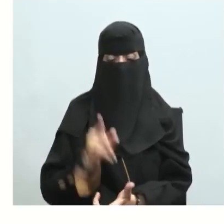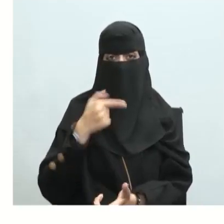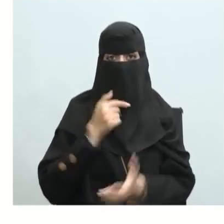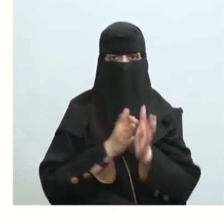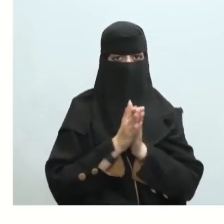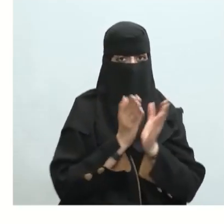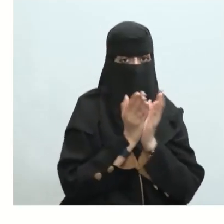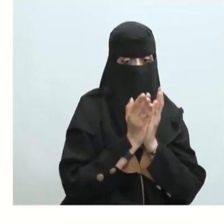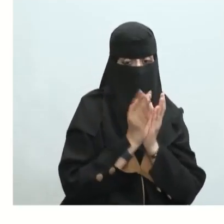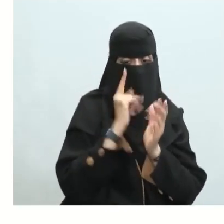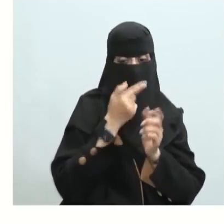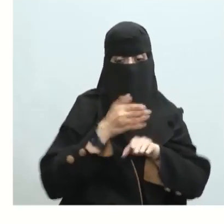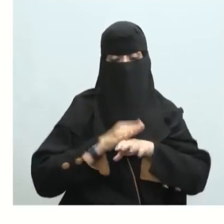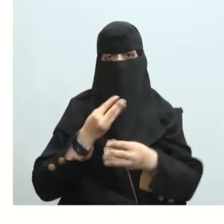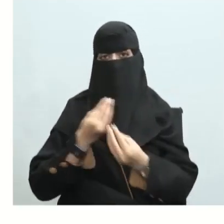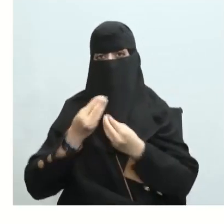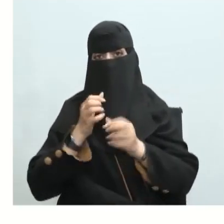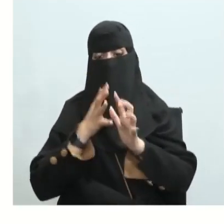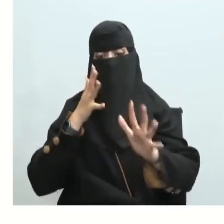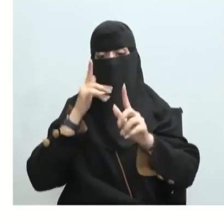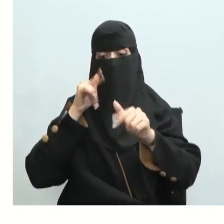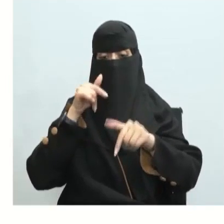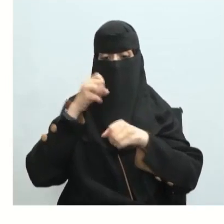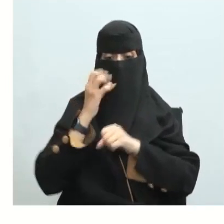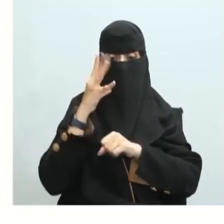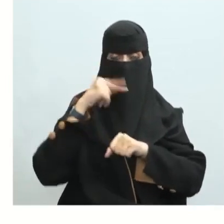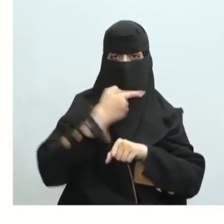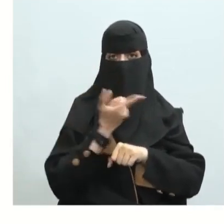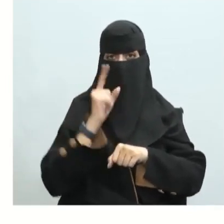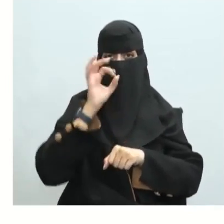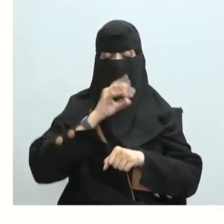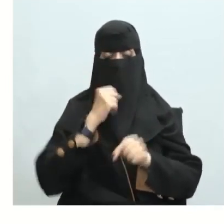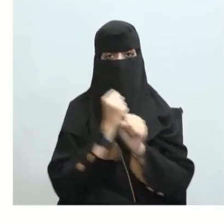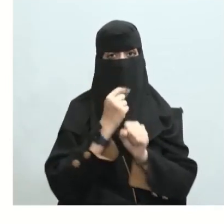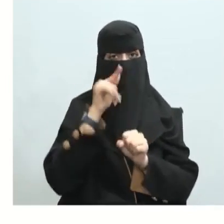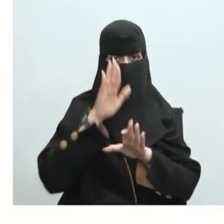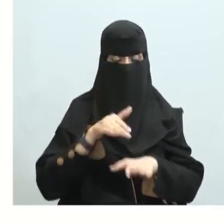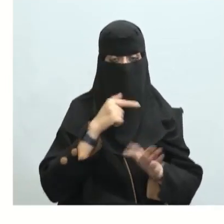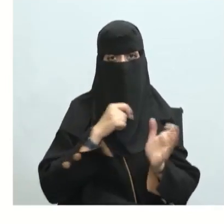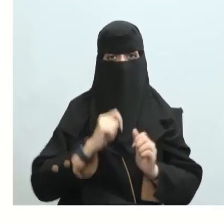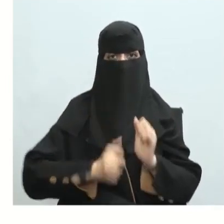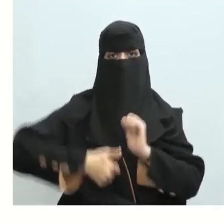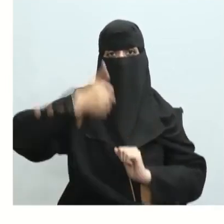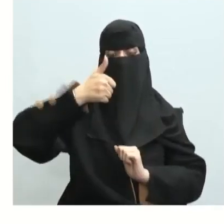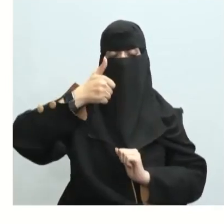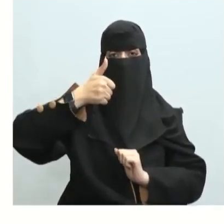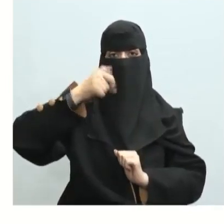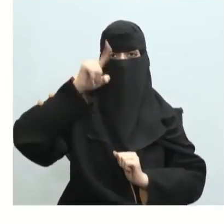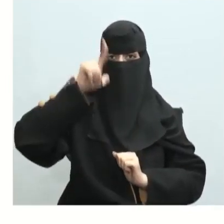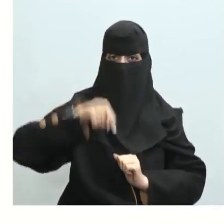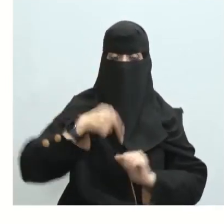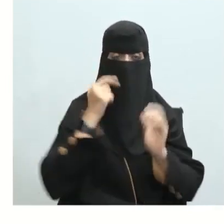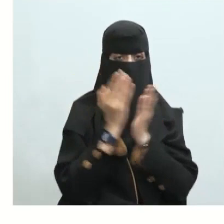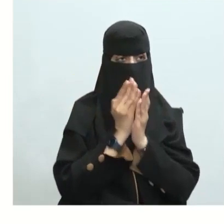تحرص المدرسه على تفعيل الطابور الصباحي لما له من دور ضروري في نجاح اليوم